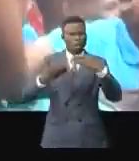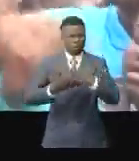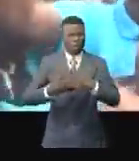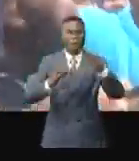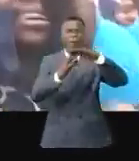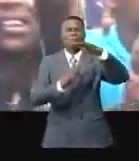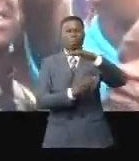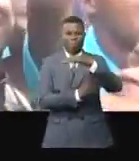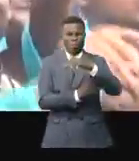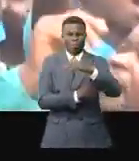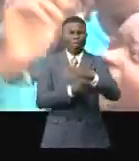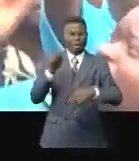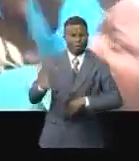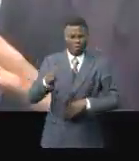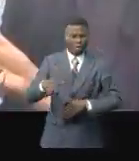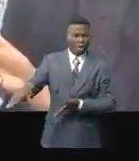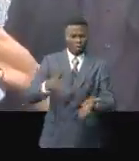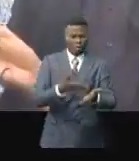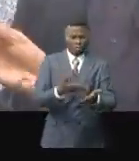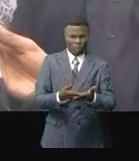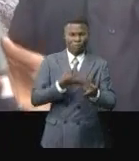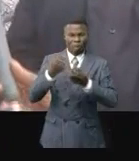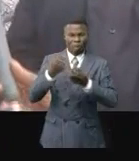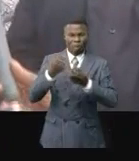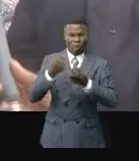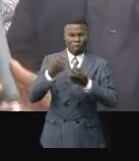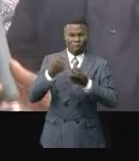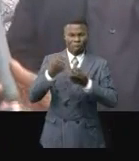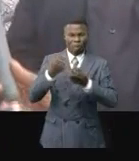pont sur cet endroit de la route. Ma explication à ma technicien.